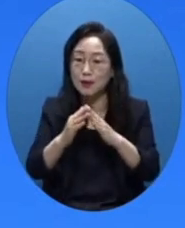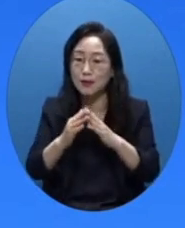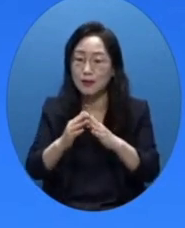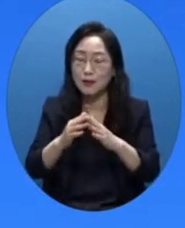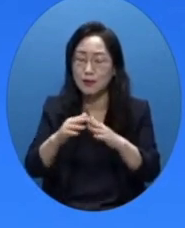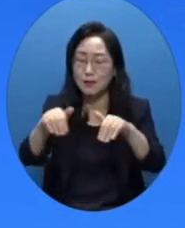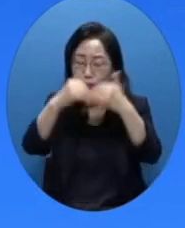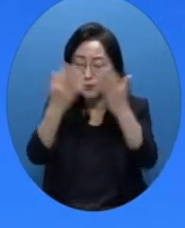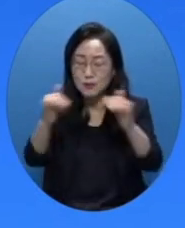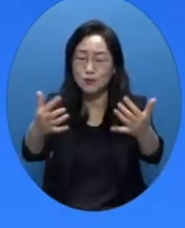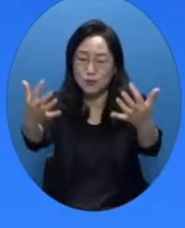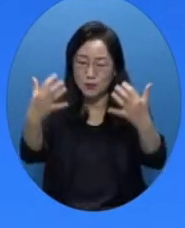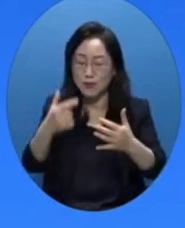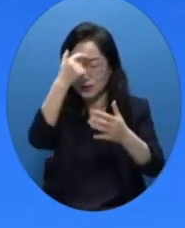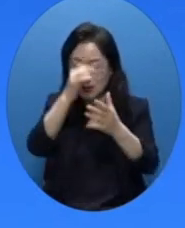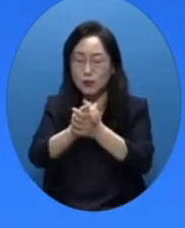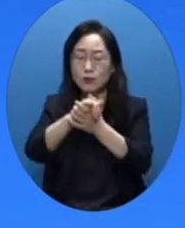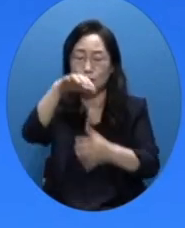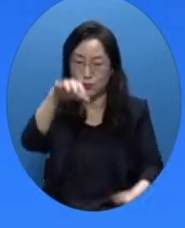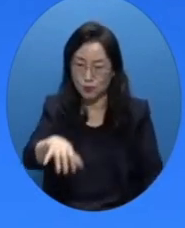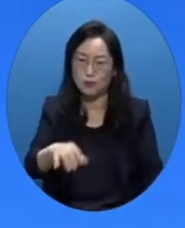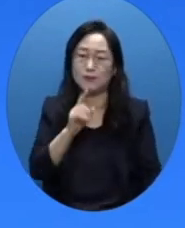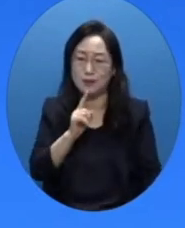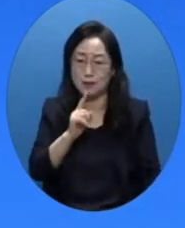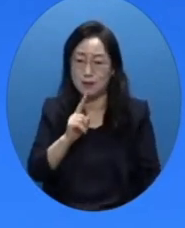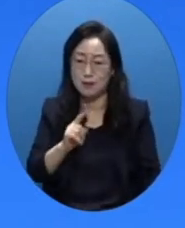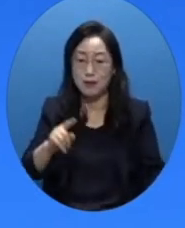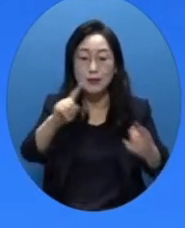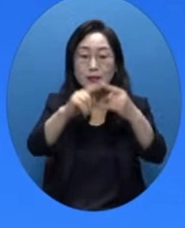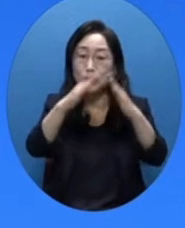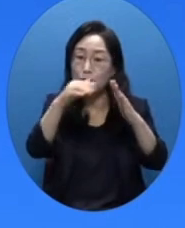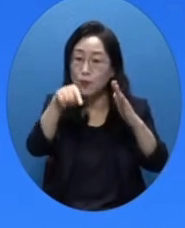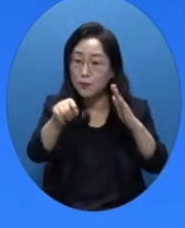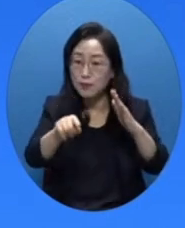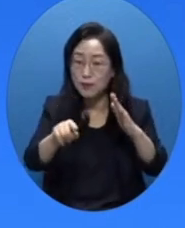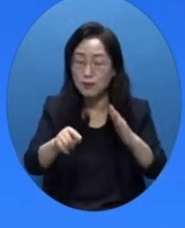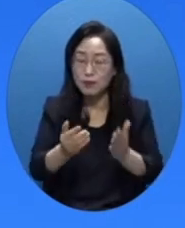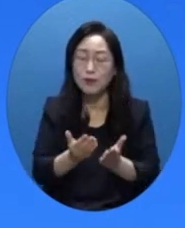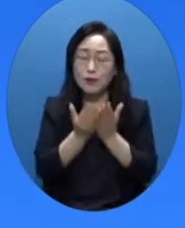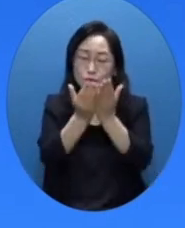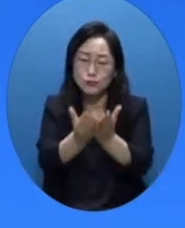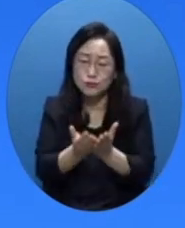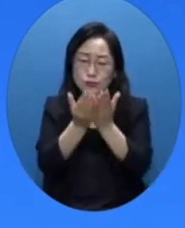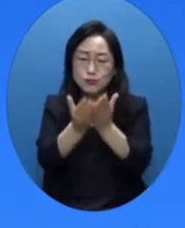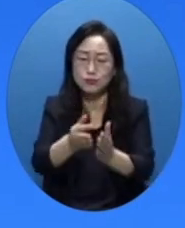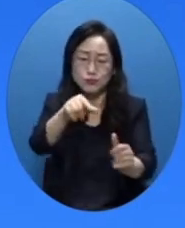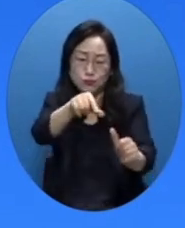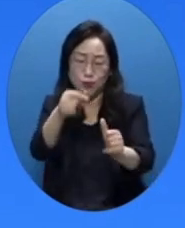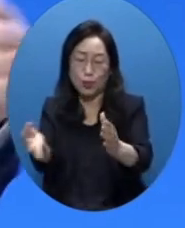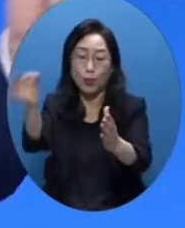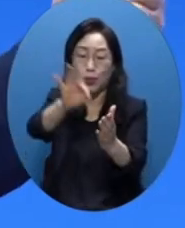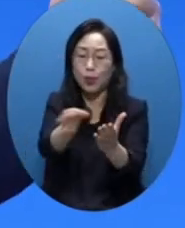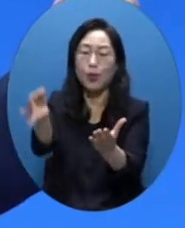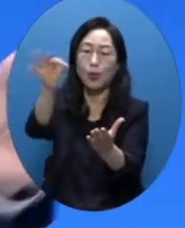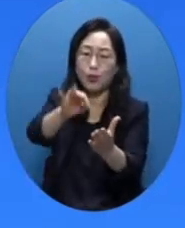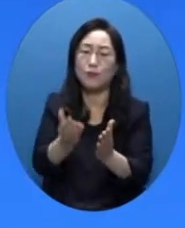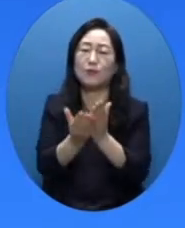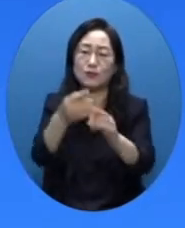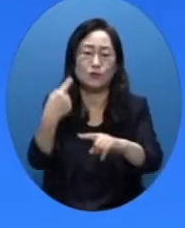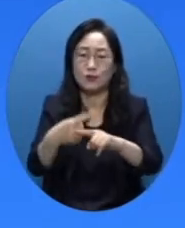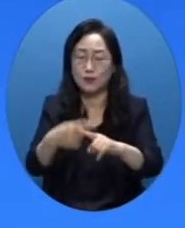집이라고 말씀하고 있습니다. 물론 이 교회는 구원의 방주입니다. 교회의 가장 중요한 사명은 복음을 전하는